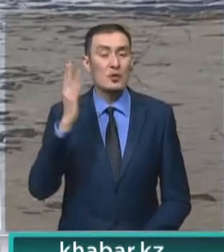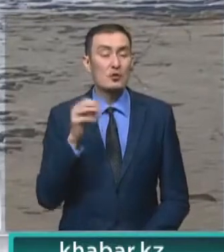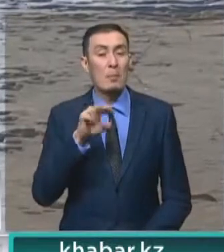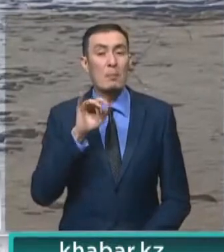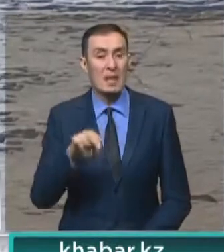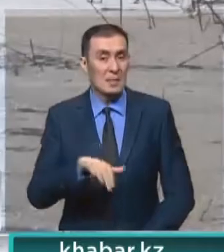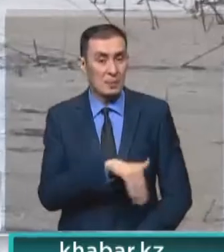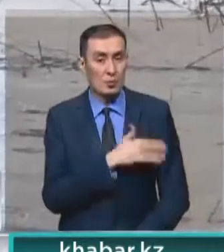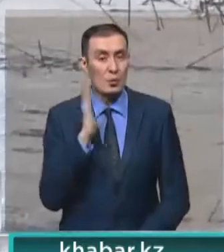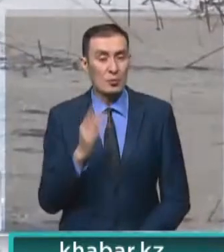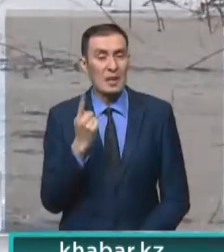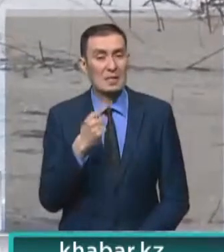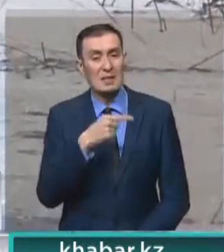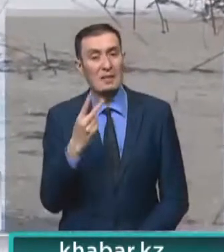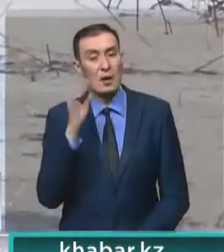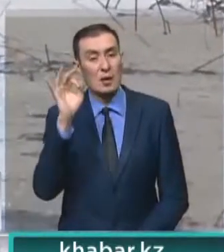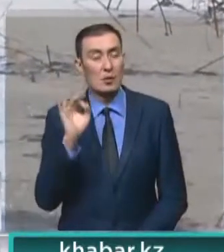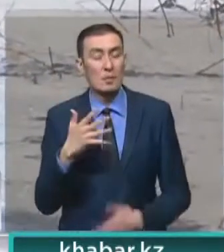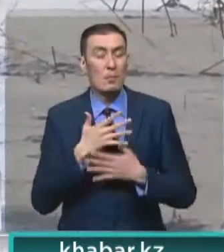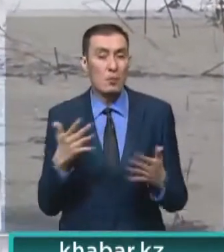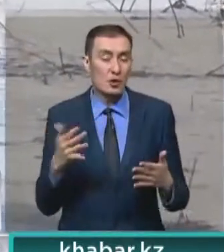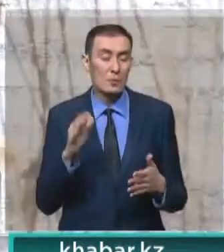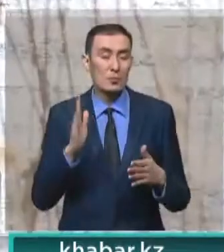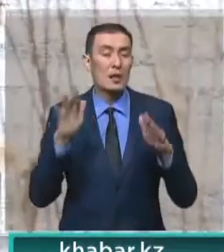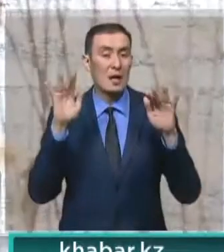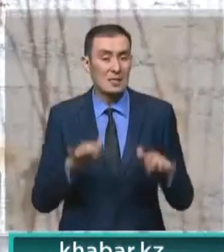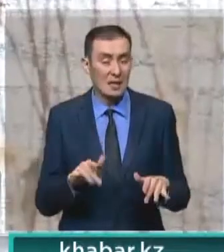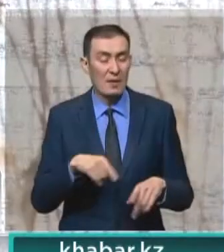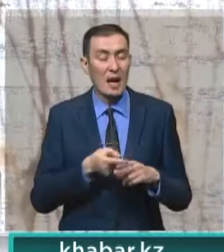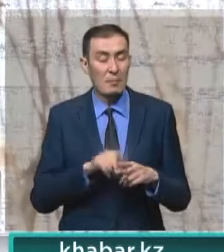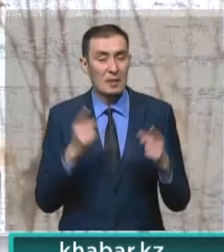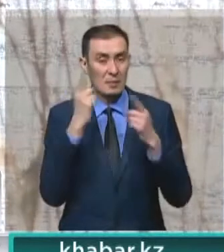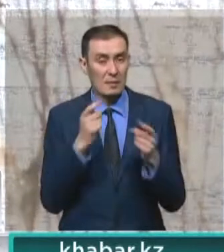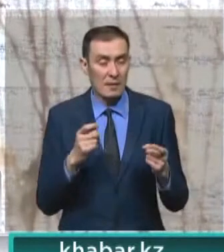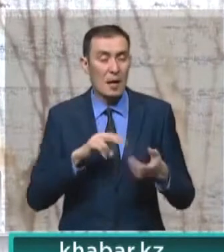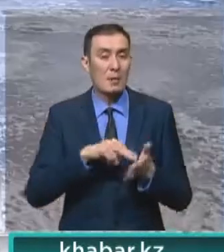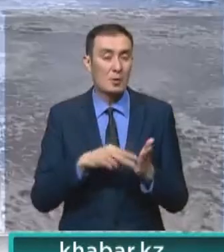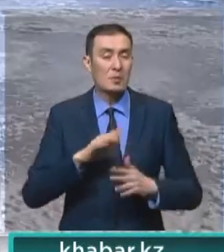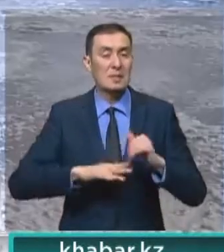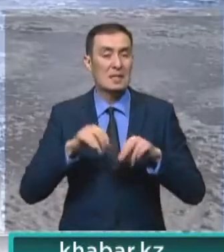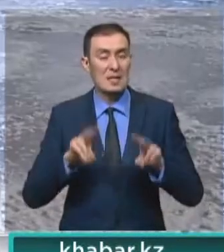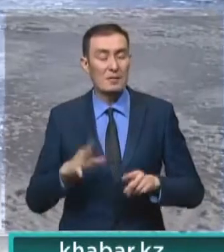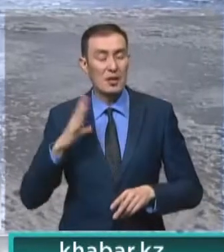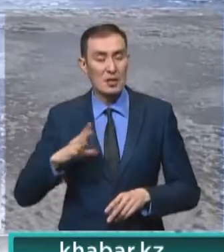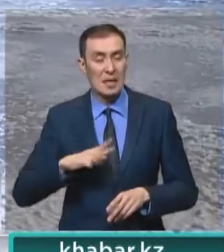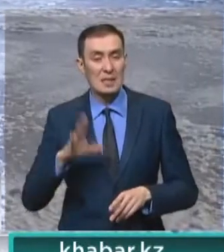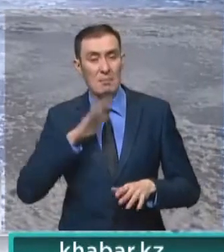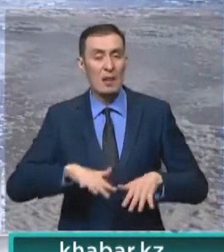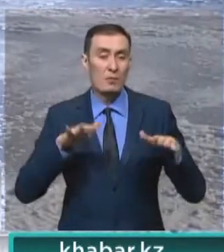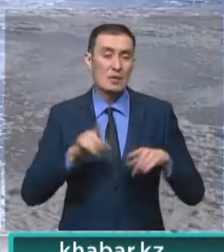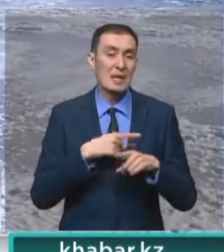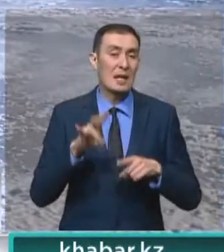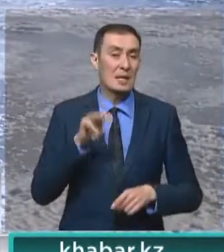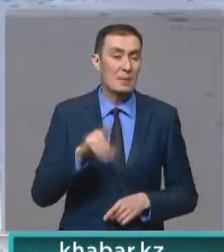Его температура будет на 1-2 градуса выше нормы. Больше будет и осадков. Об этом говорит долгосрочный прогноз синоптиков. Ожидается в области половодье или нет,